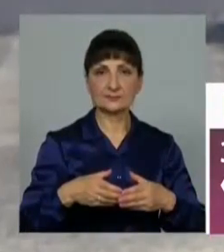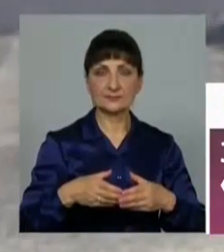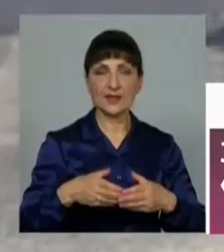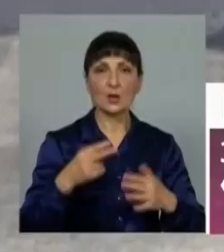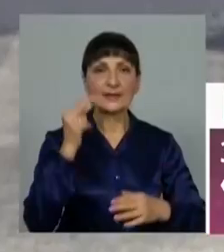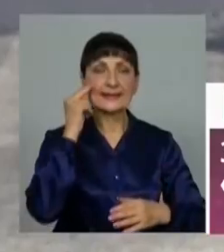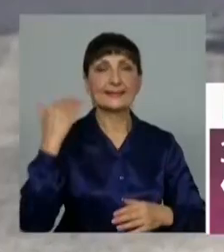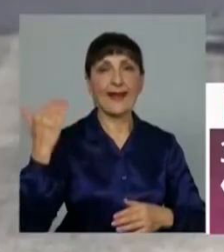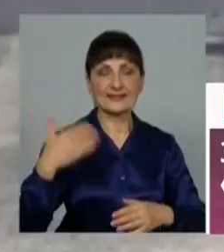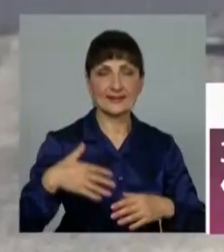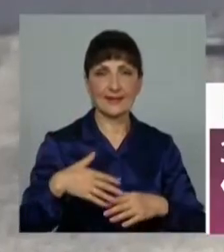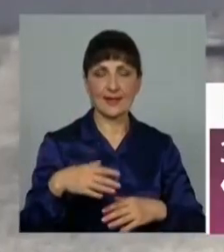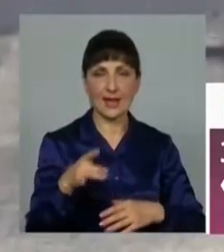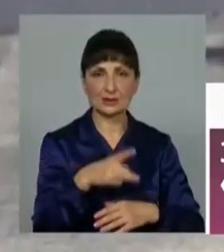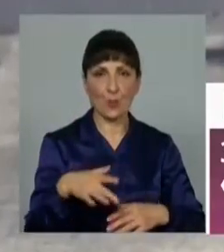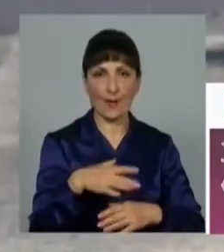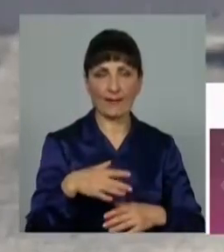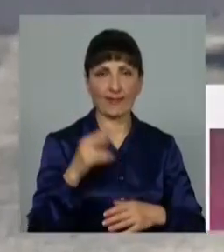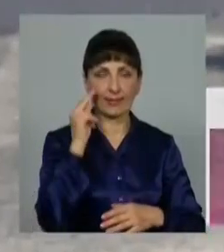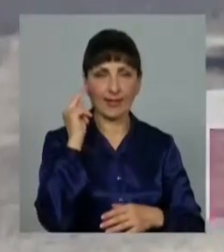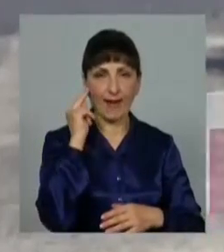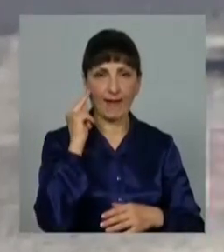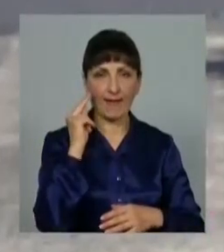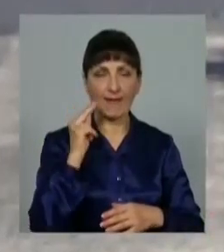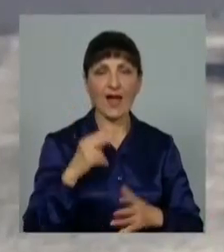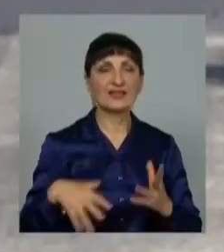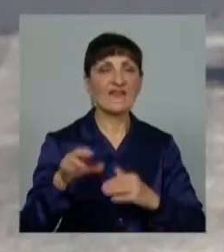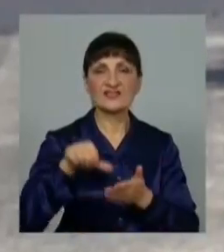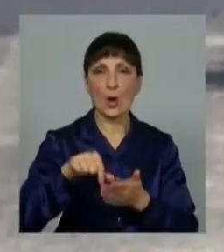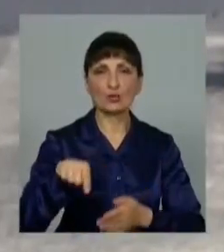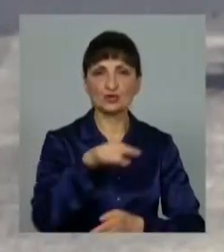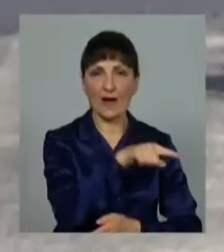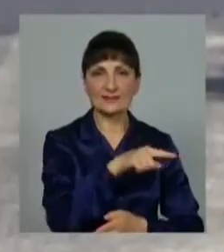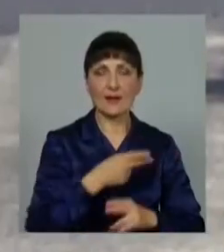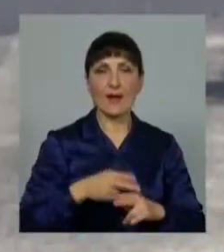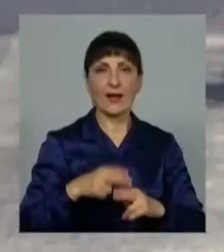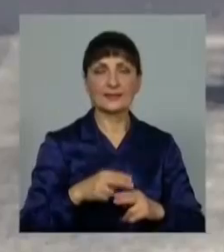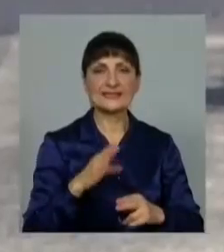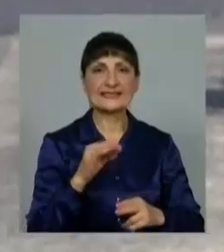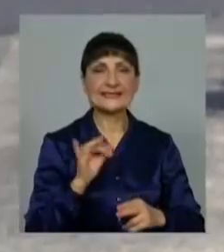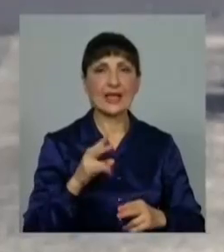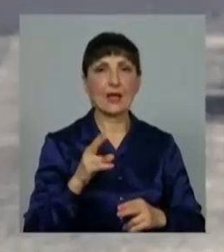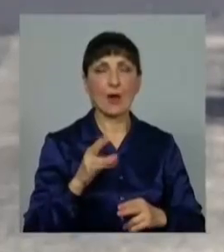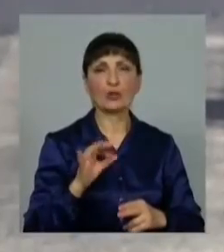с Китайской Народной Республики на всех участках. Это City Construction.